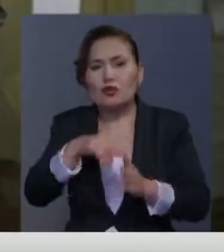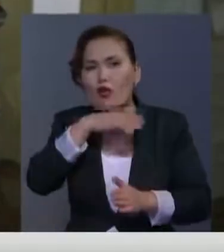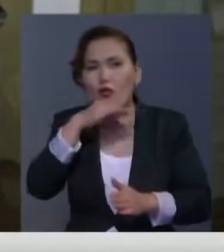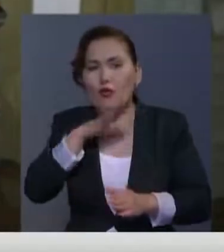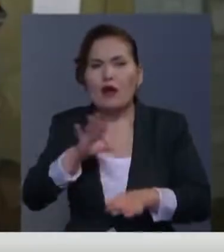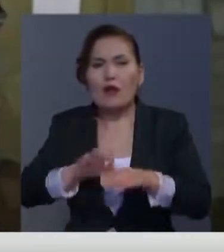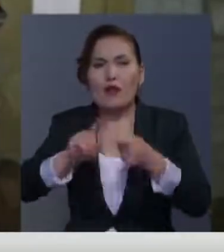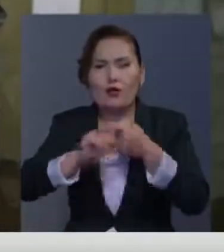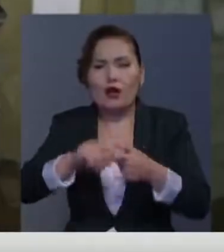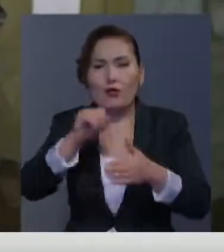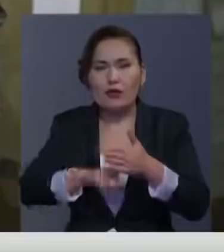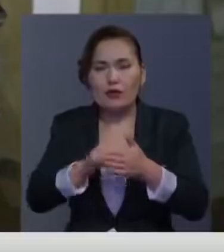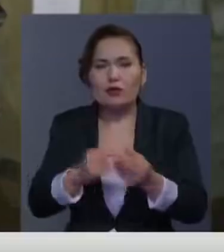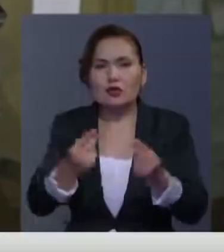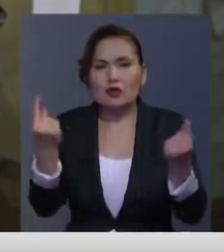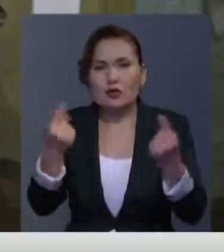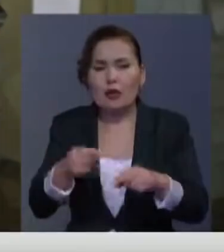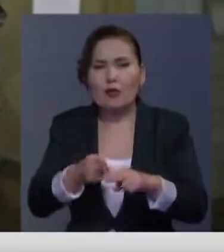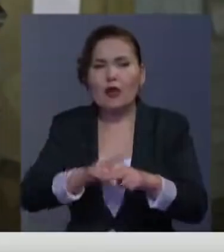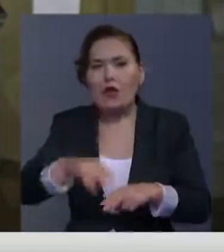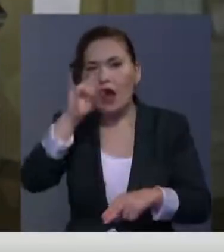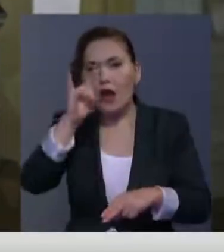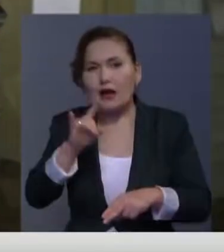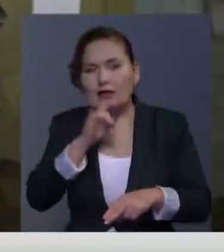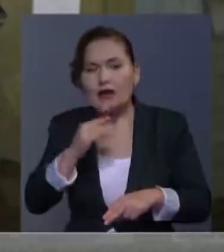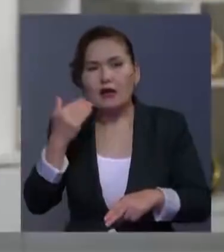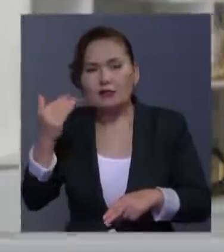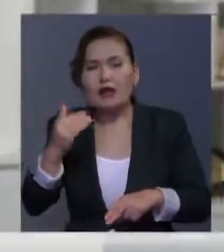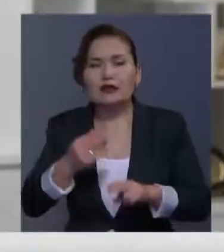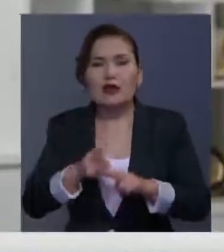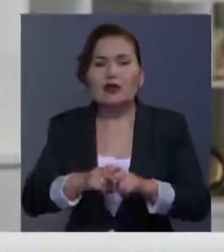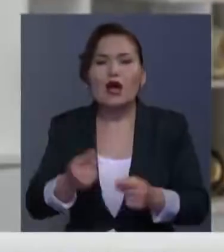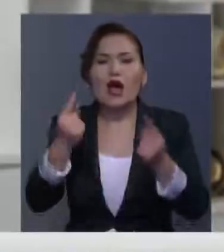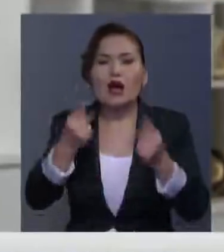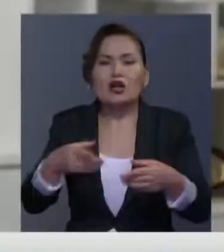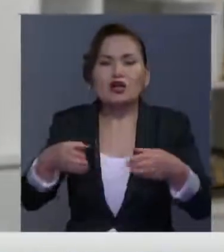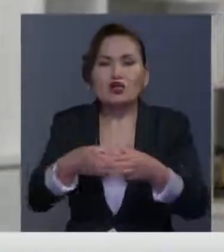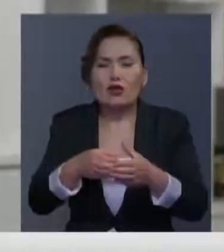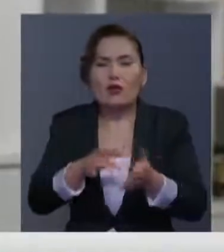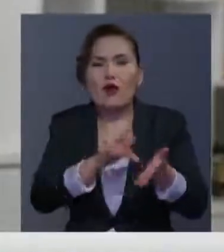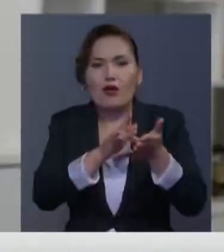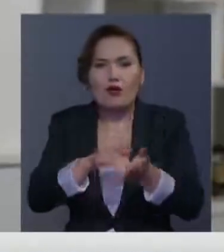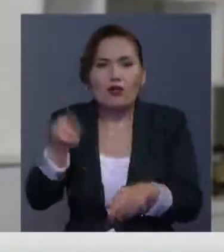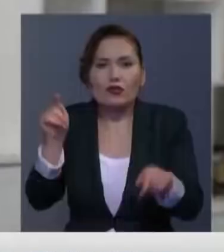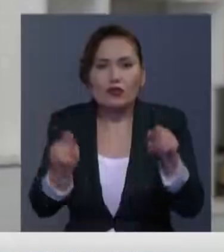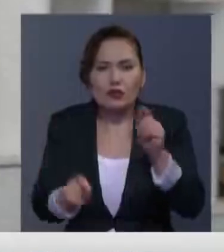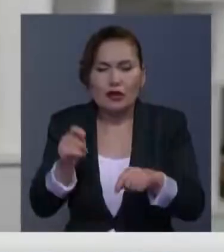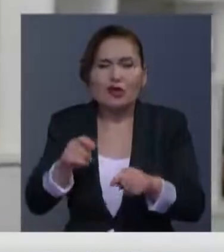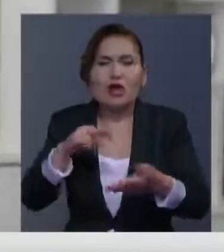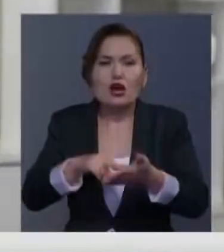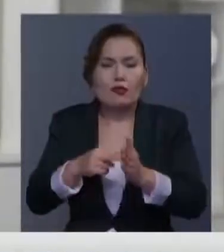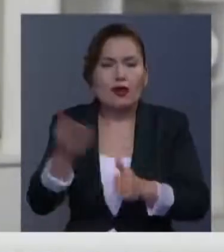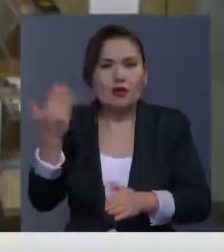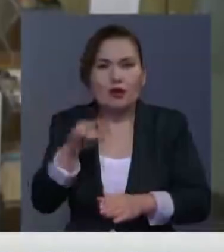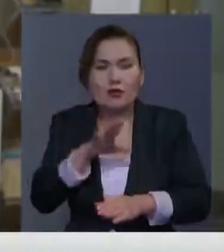көп уақыт жоғалттық. Қазақстандағы саят тревелмен ірі жобалар құрып, қазақстандық туристерді қабылдауды жоспарлағанбыз.